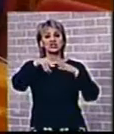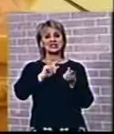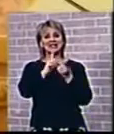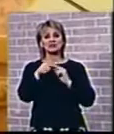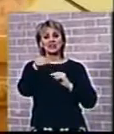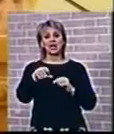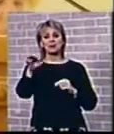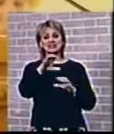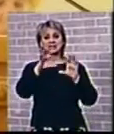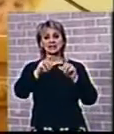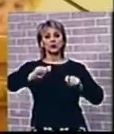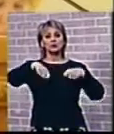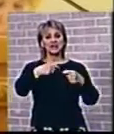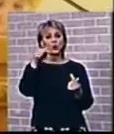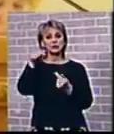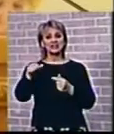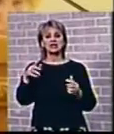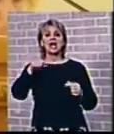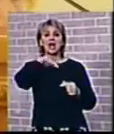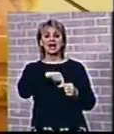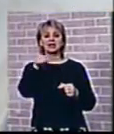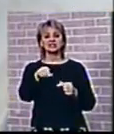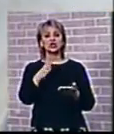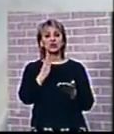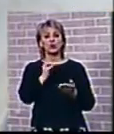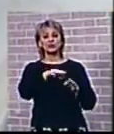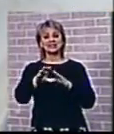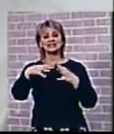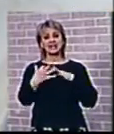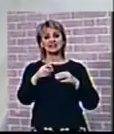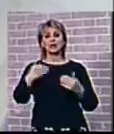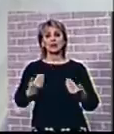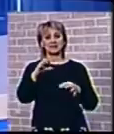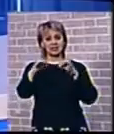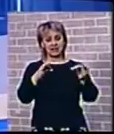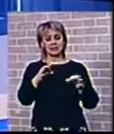в областные законы о передаче и уточнении характеристик имущества сельских поселений.